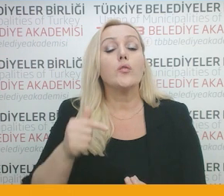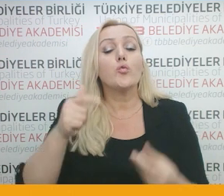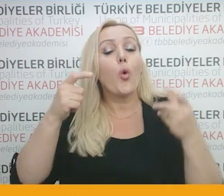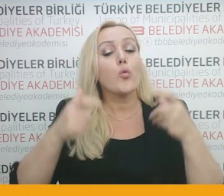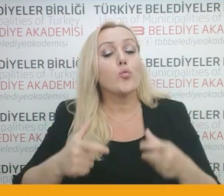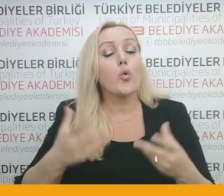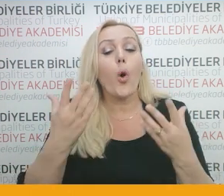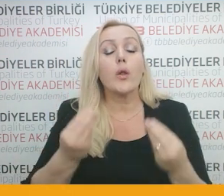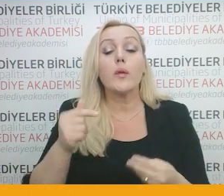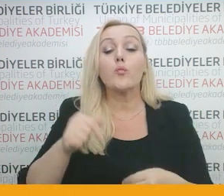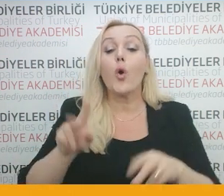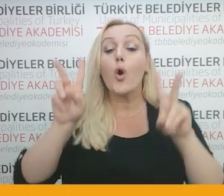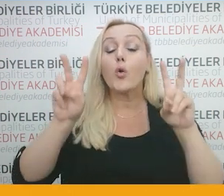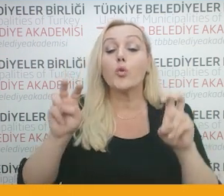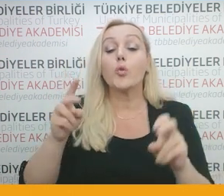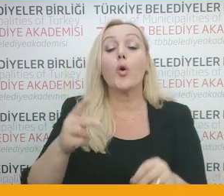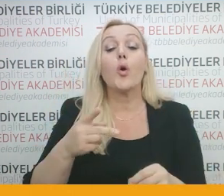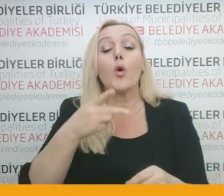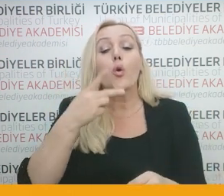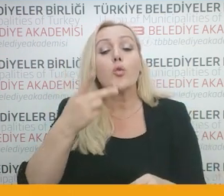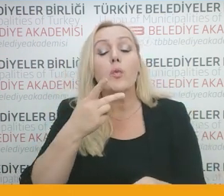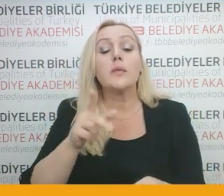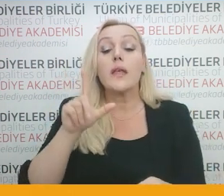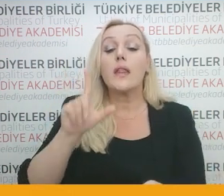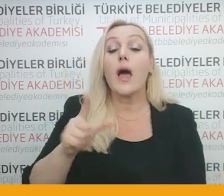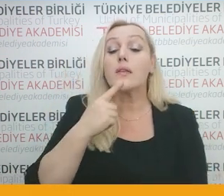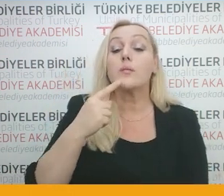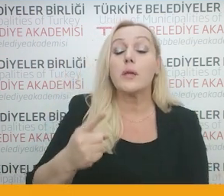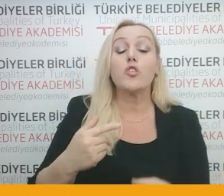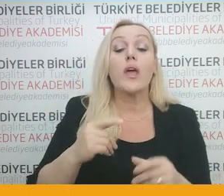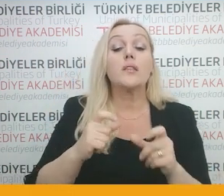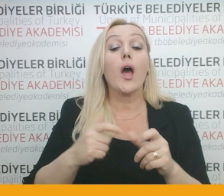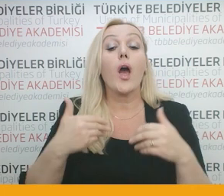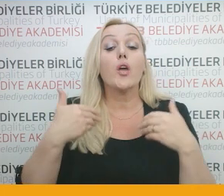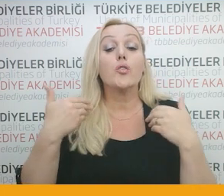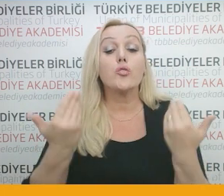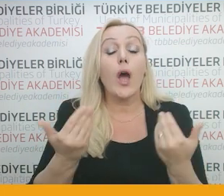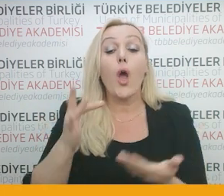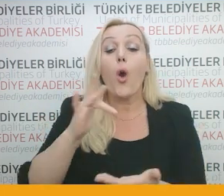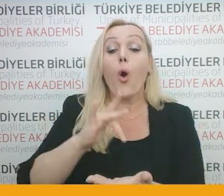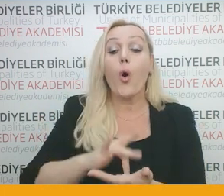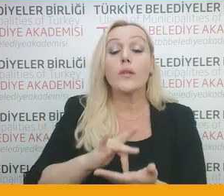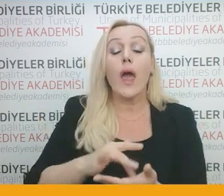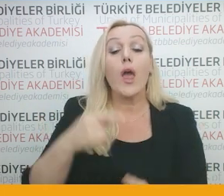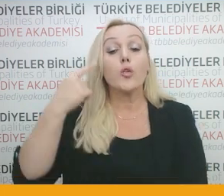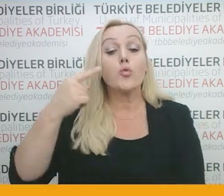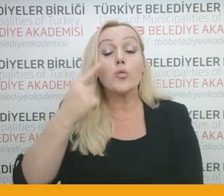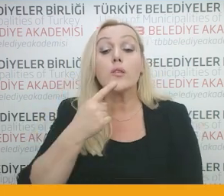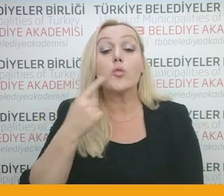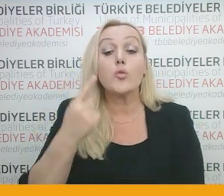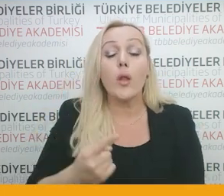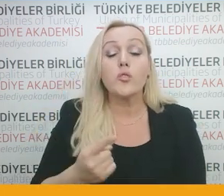bir görüşmemiz gerekir diye üst yönetici, pardon Sayıştay ortaya görüşünü koymuş. Daha